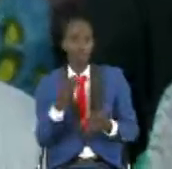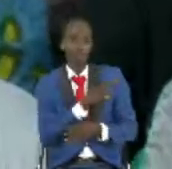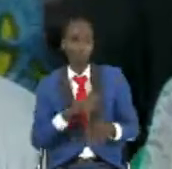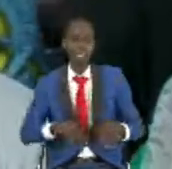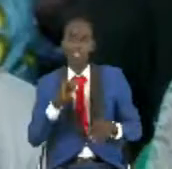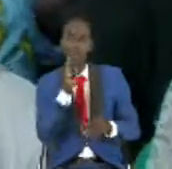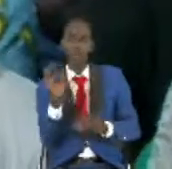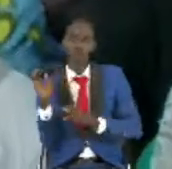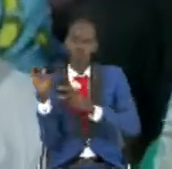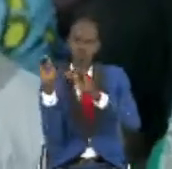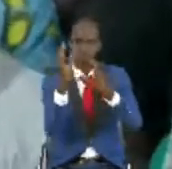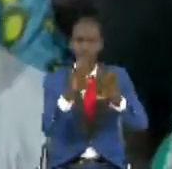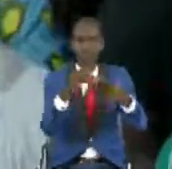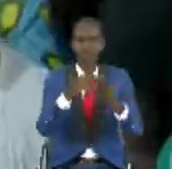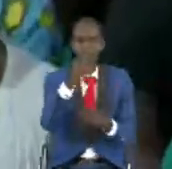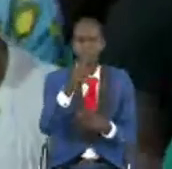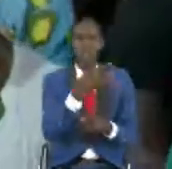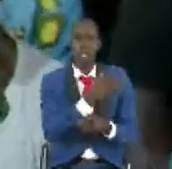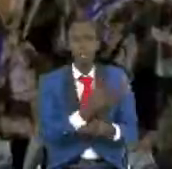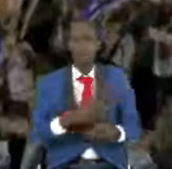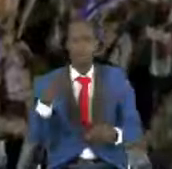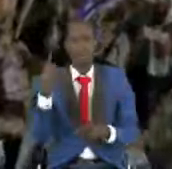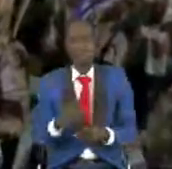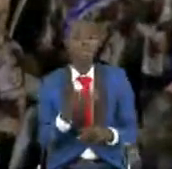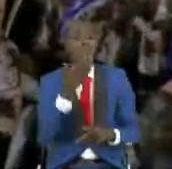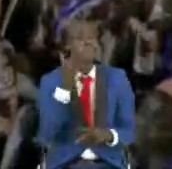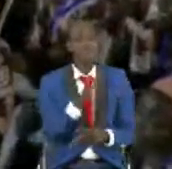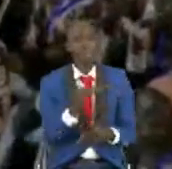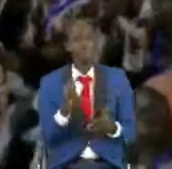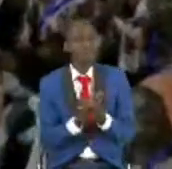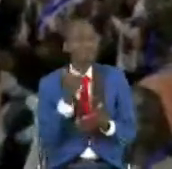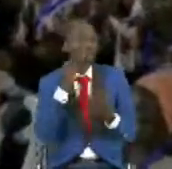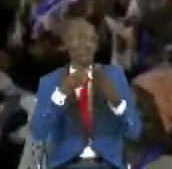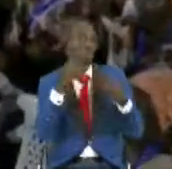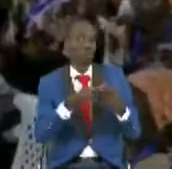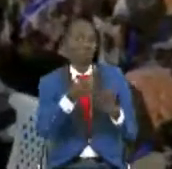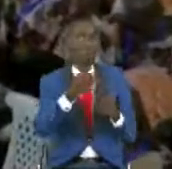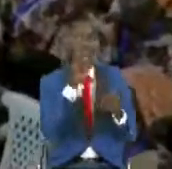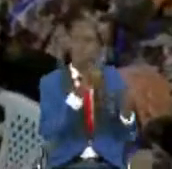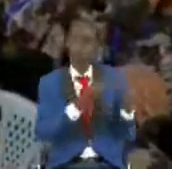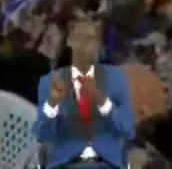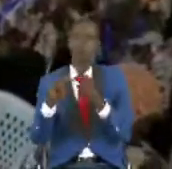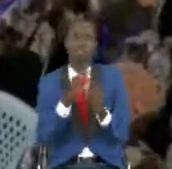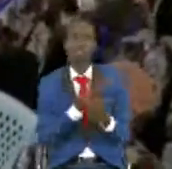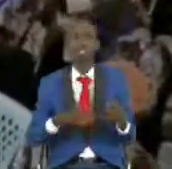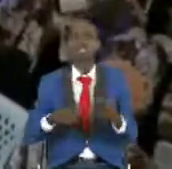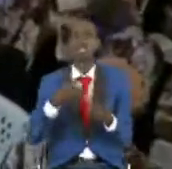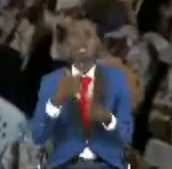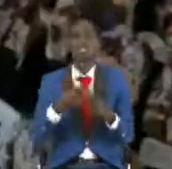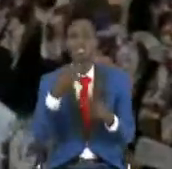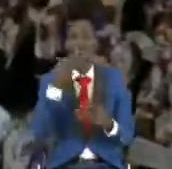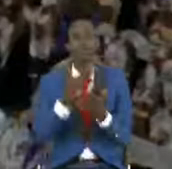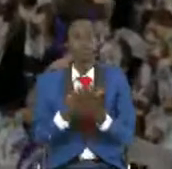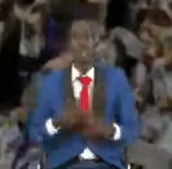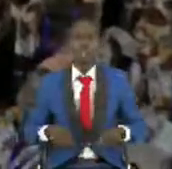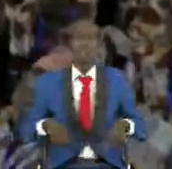Les mauvaises choses que tu avais, cela a été transféré dans sa vie. Alors, la bonne vie, la vie